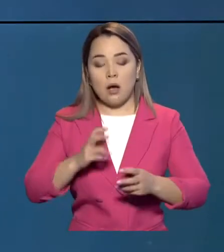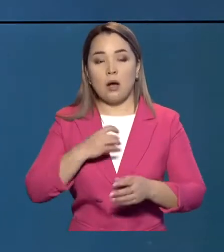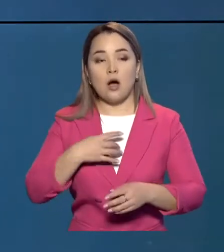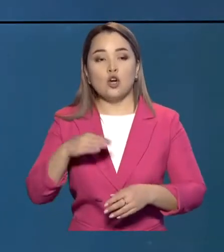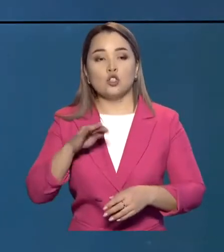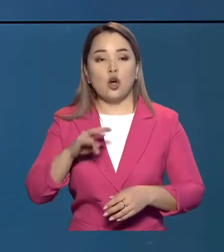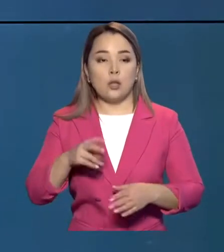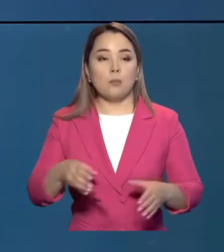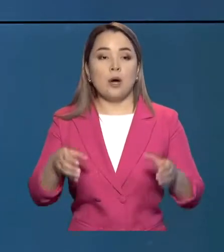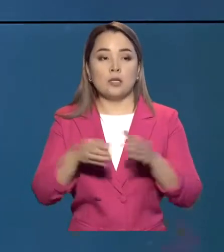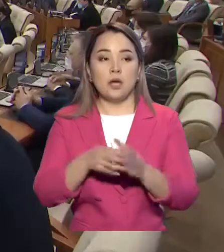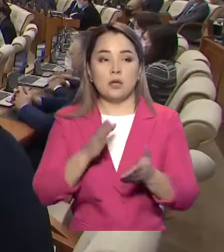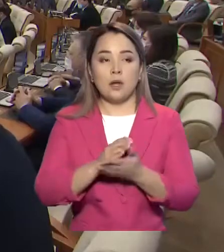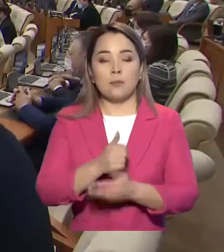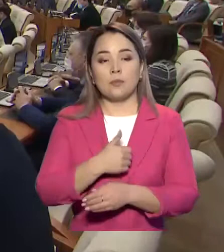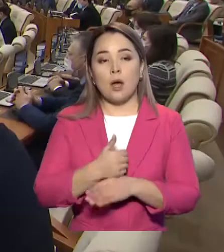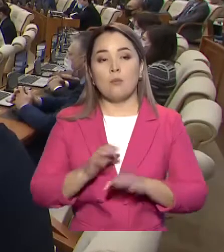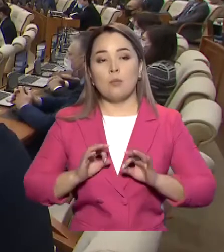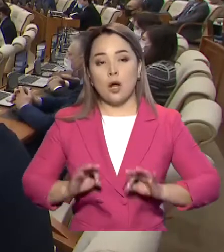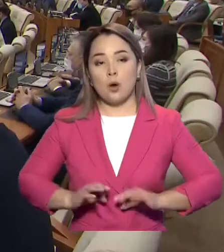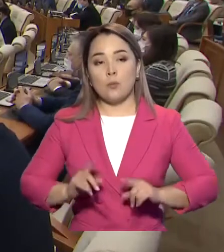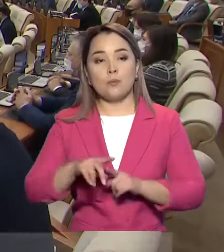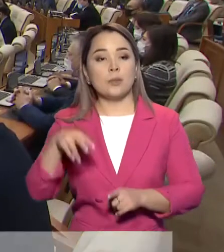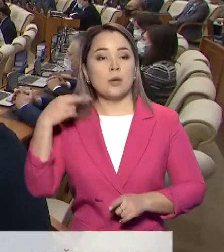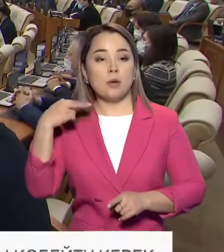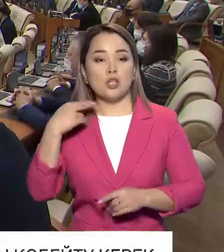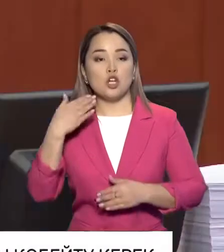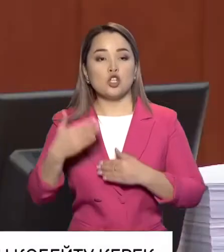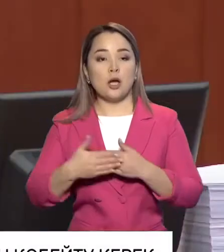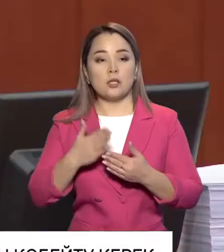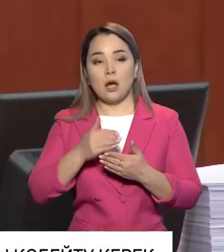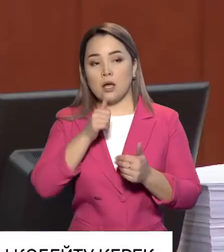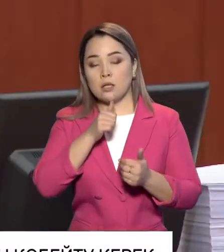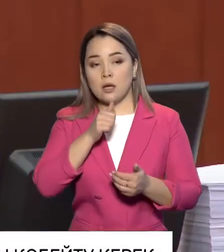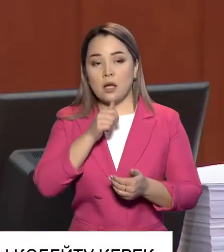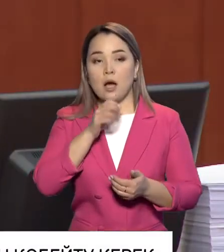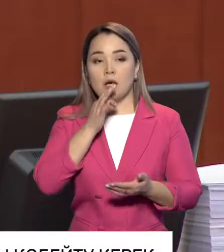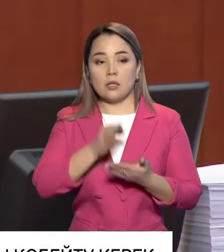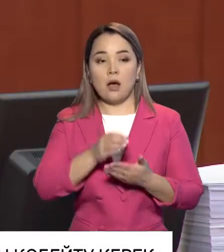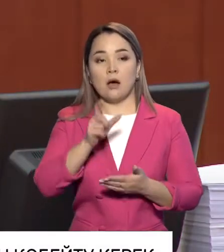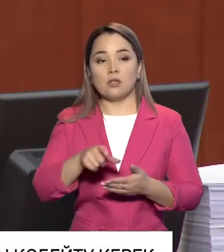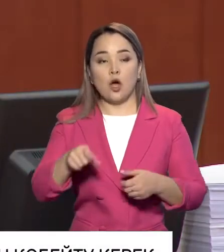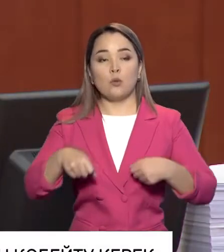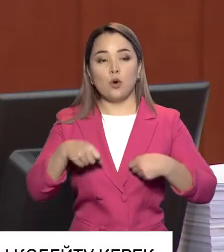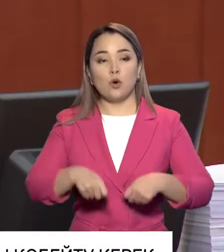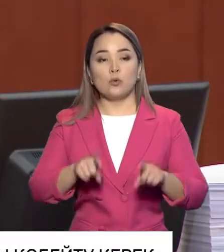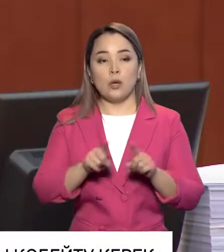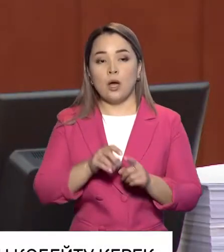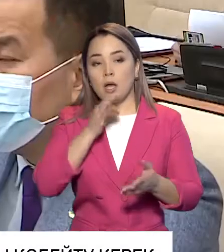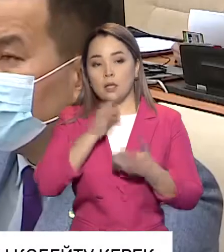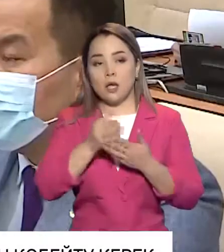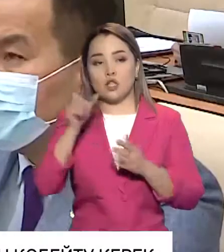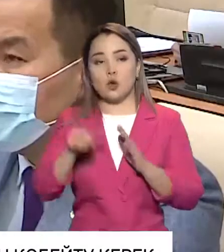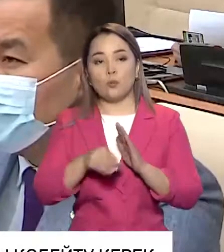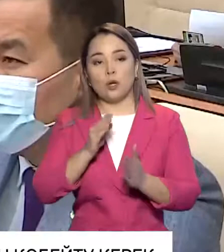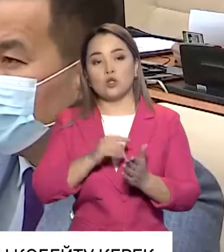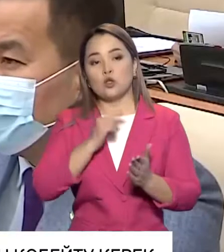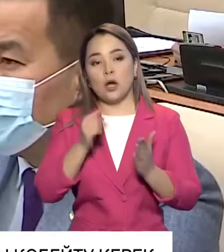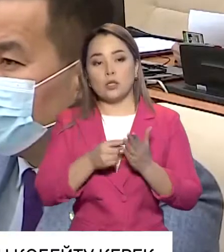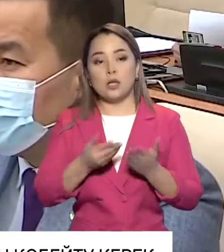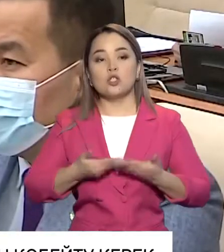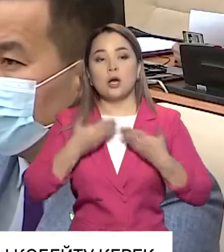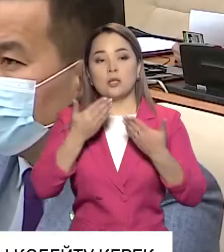бас прокурор Ғизат Нұрдәулетов пен президент жанындағы адам құқы жөніндегі уәкіл Эльвира Әзімоваға осылай деп депутаттық сауал